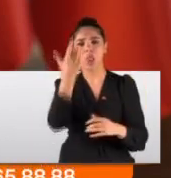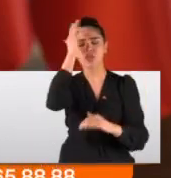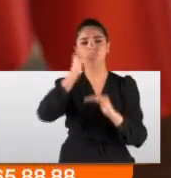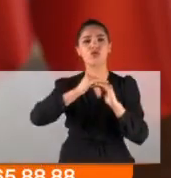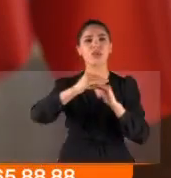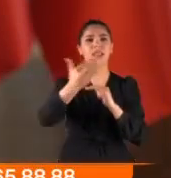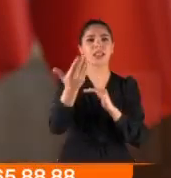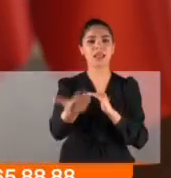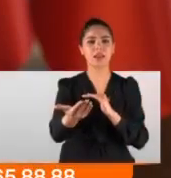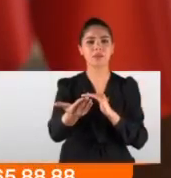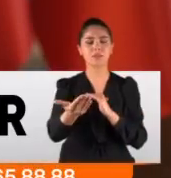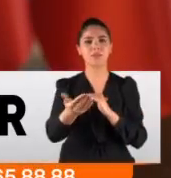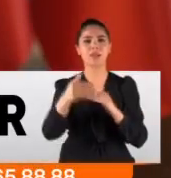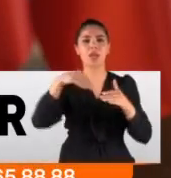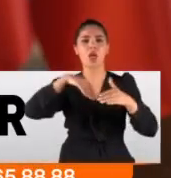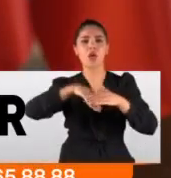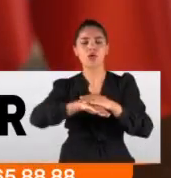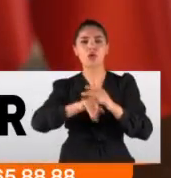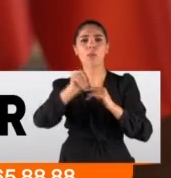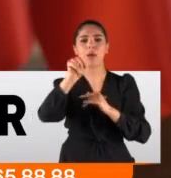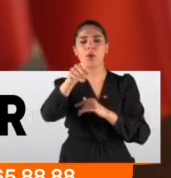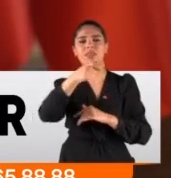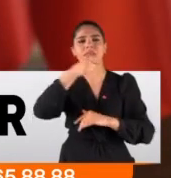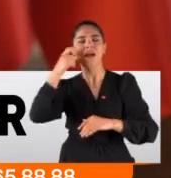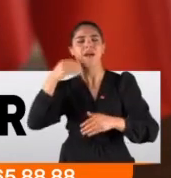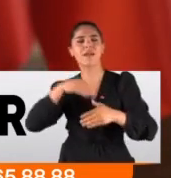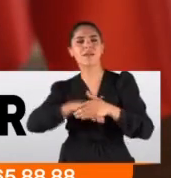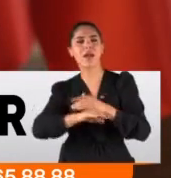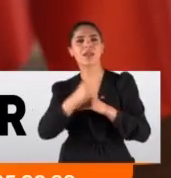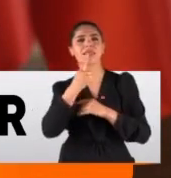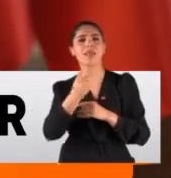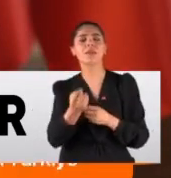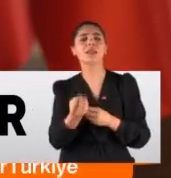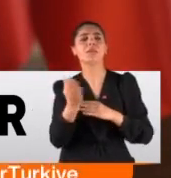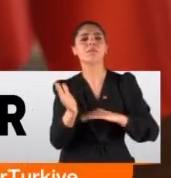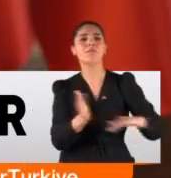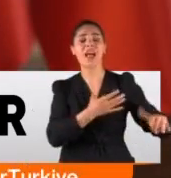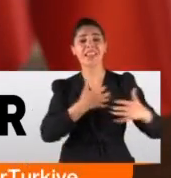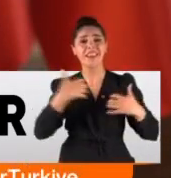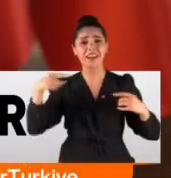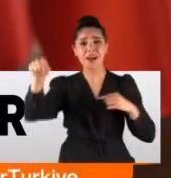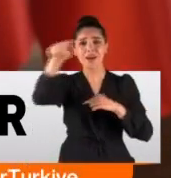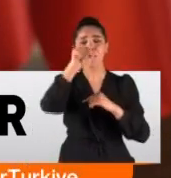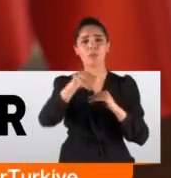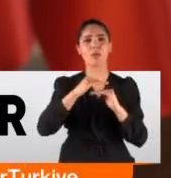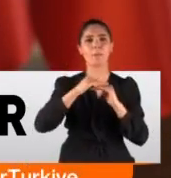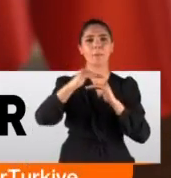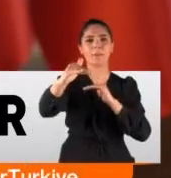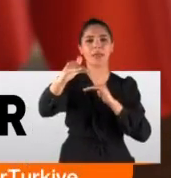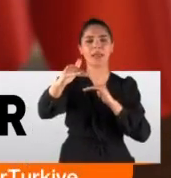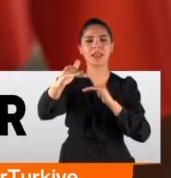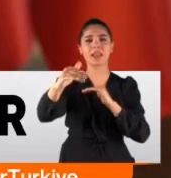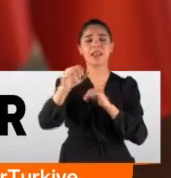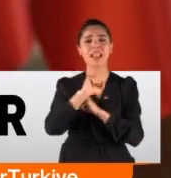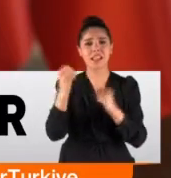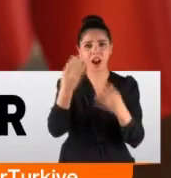şehitlerimiz, gömelim gel seni tarihe desek sığmayacak kahramanlıklarıyla bu millete, kefen